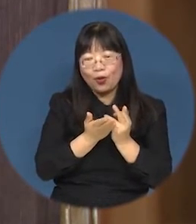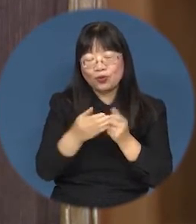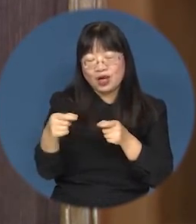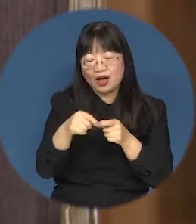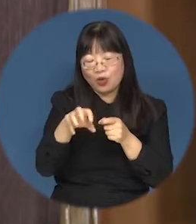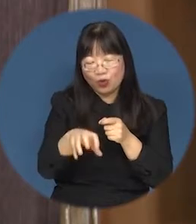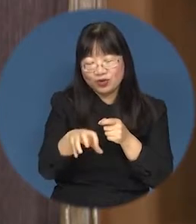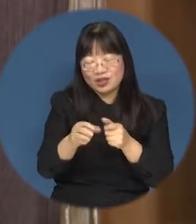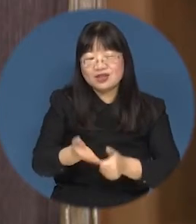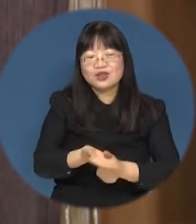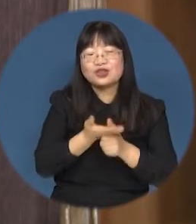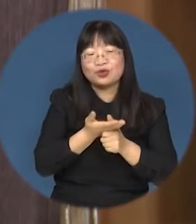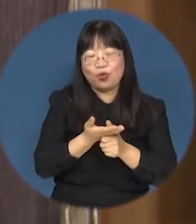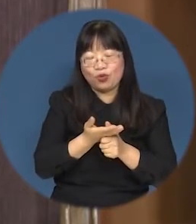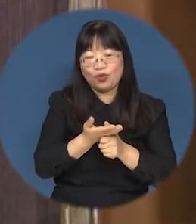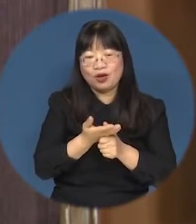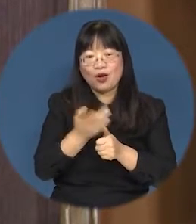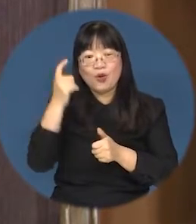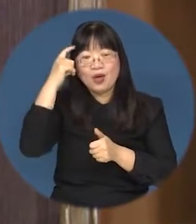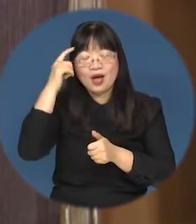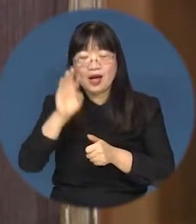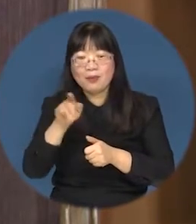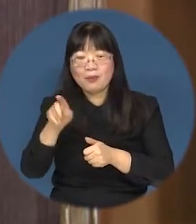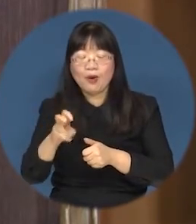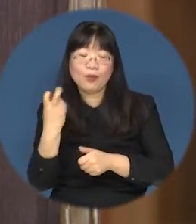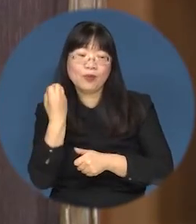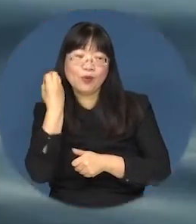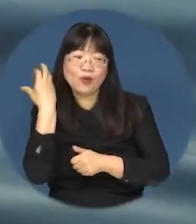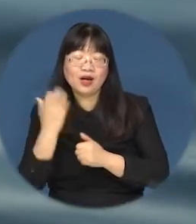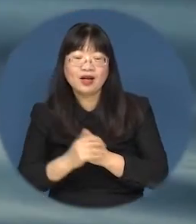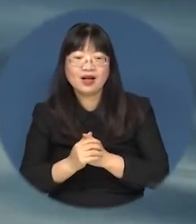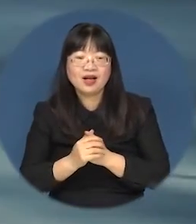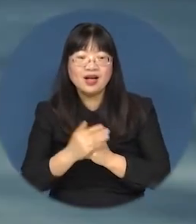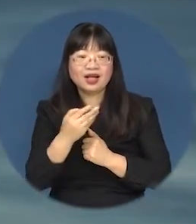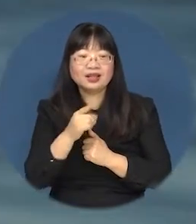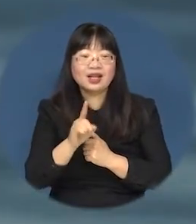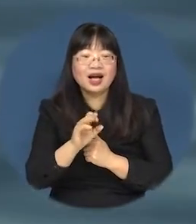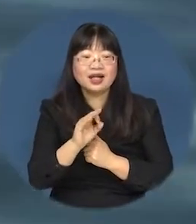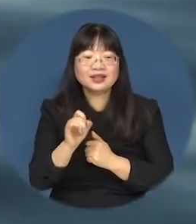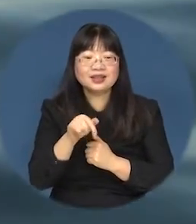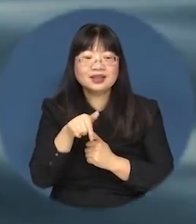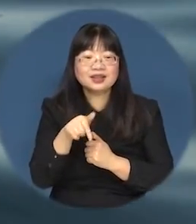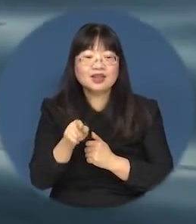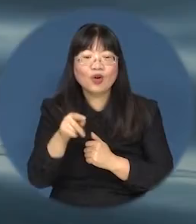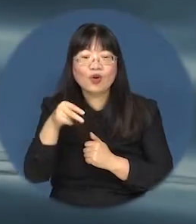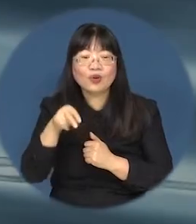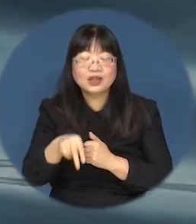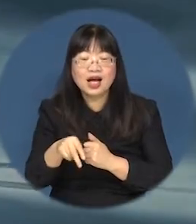키우거든요. 왜냐하면 이 범고래라든가 예. 타이거샥 그러니까